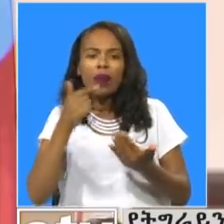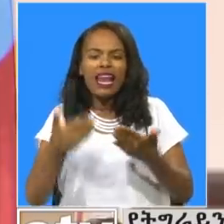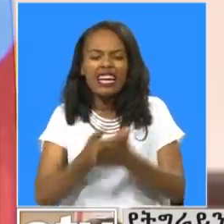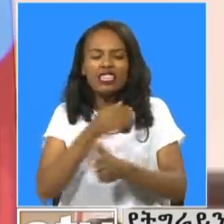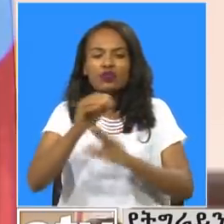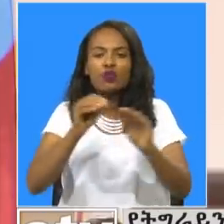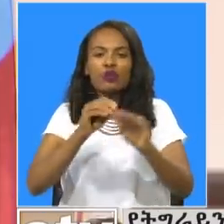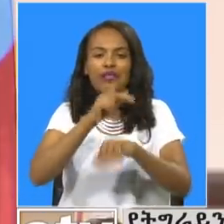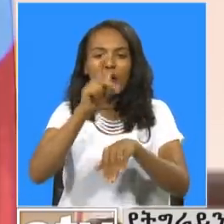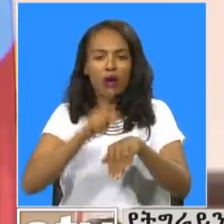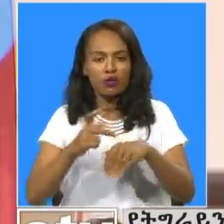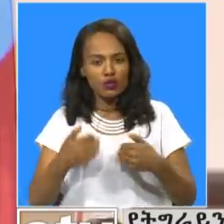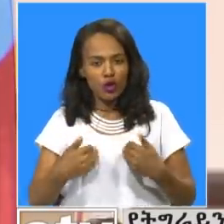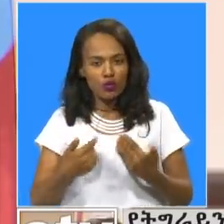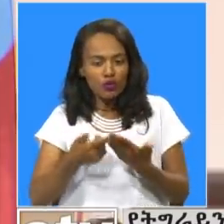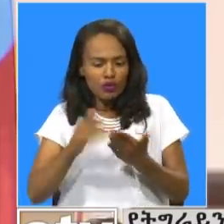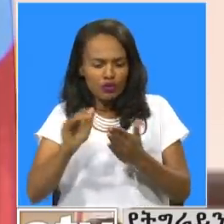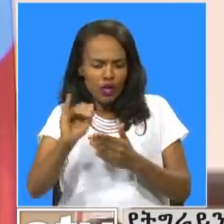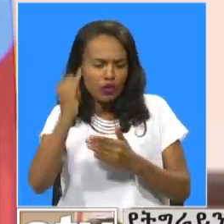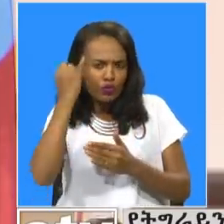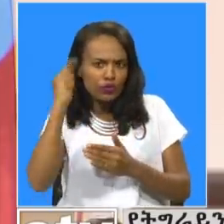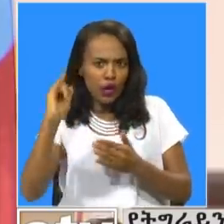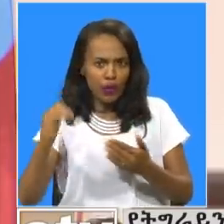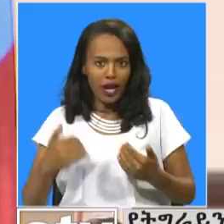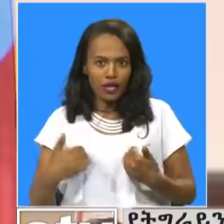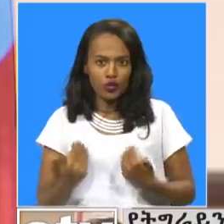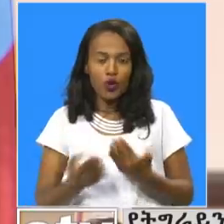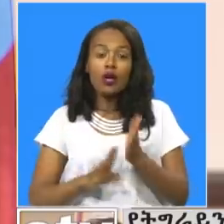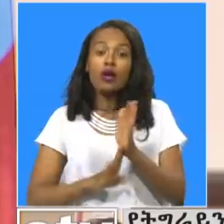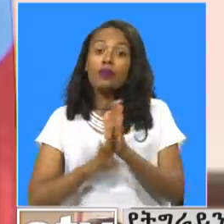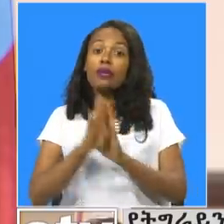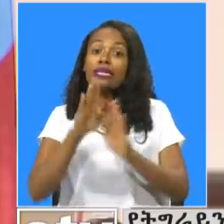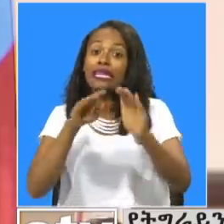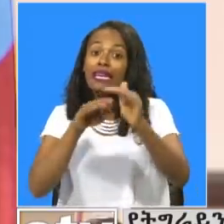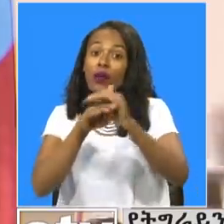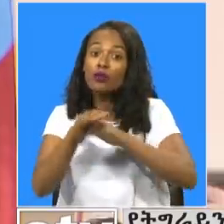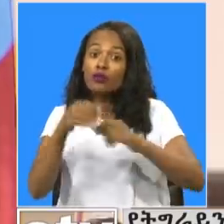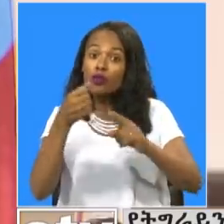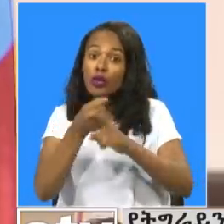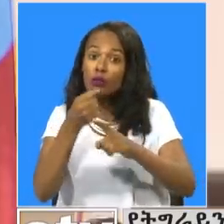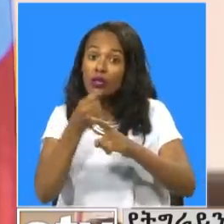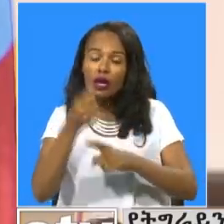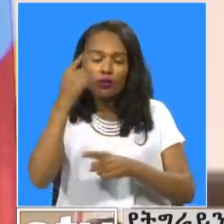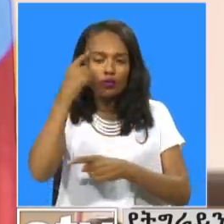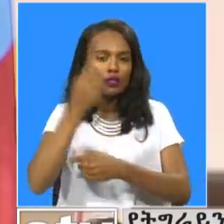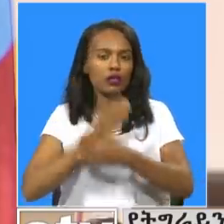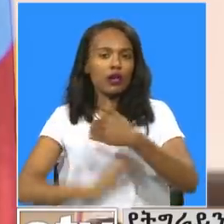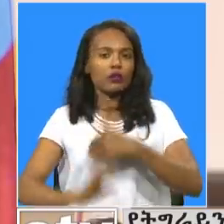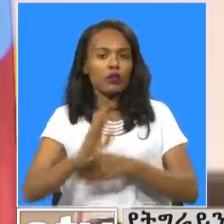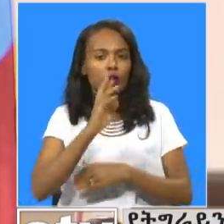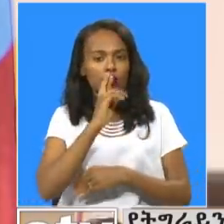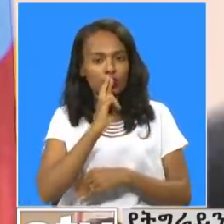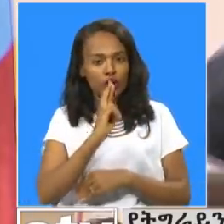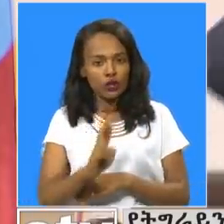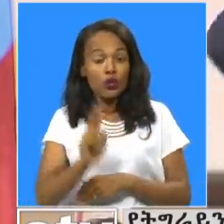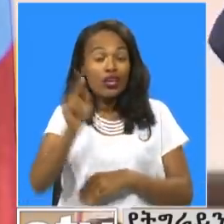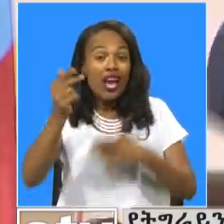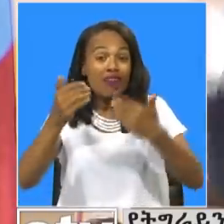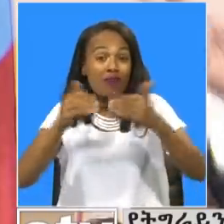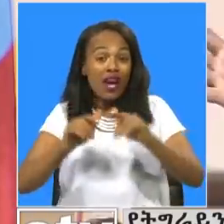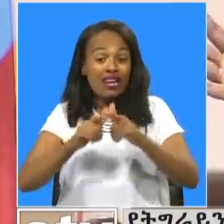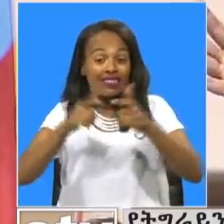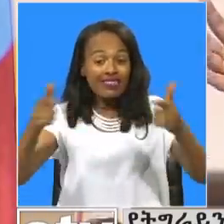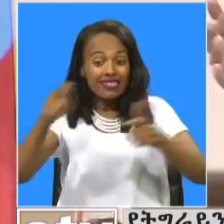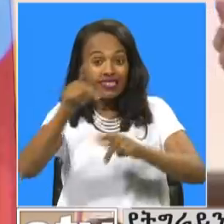ሙቭመንት ፓርቲዎች አሉ፣ እንደዚሁ እሳቤ ያላቸው። ብልጽግና ውስጥ ሆኖ የሚታገሉ ትግራይ ተወላጆች አሉ። ያን የሚያክል